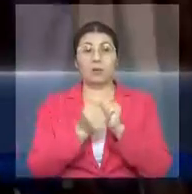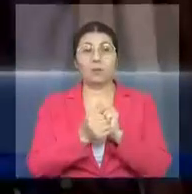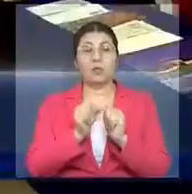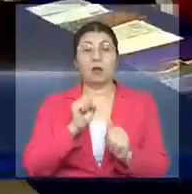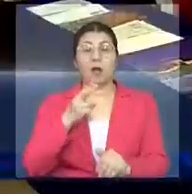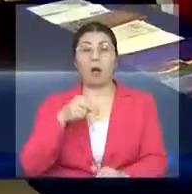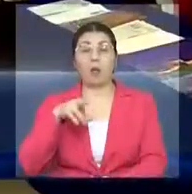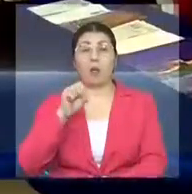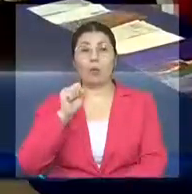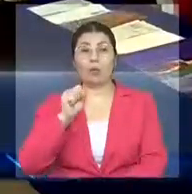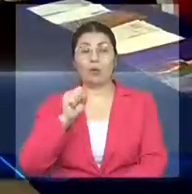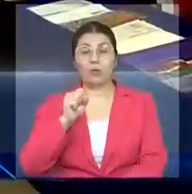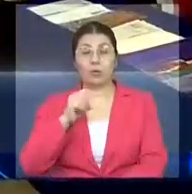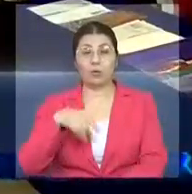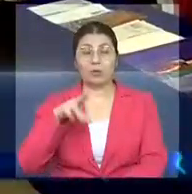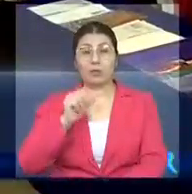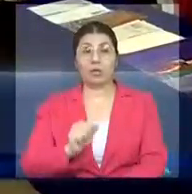Маханову.